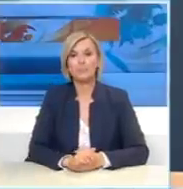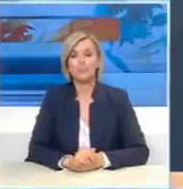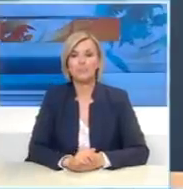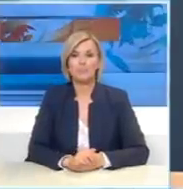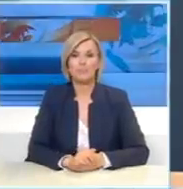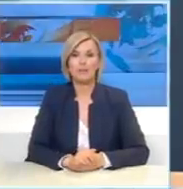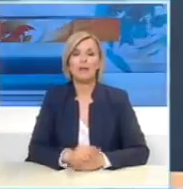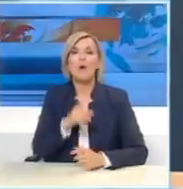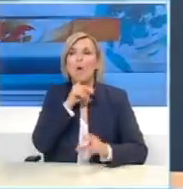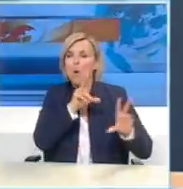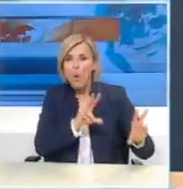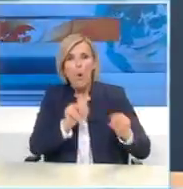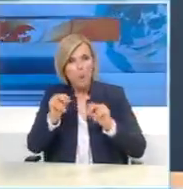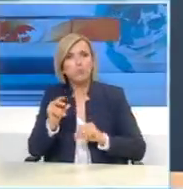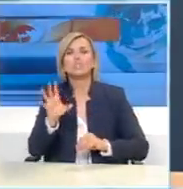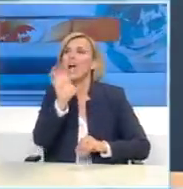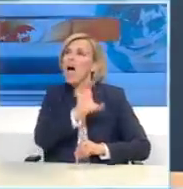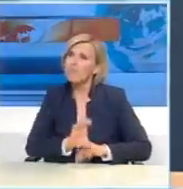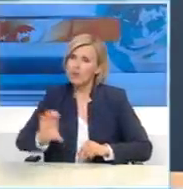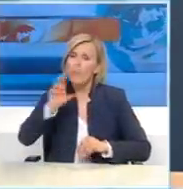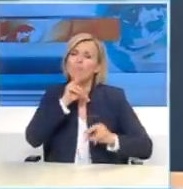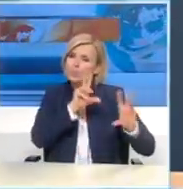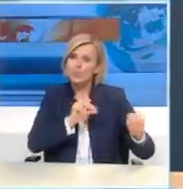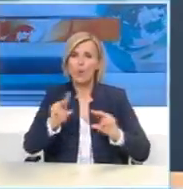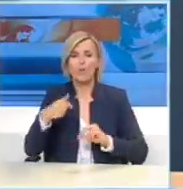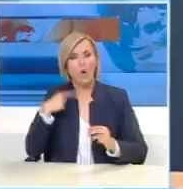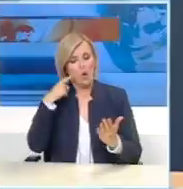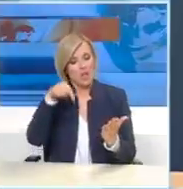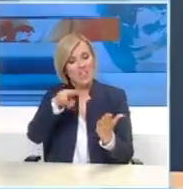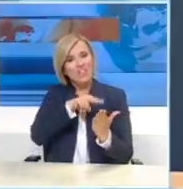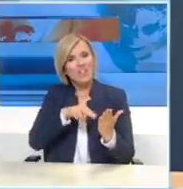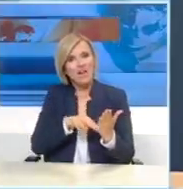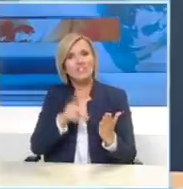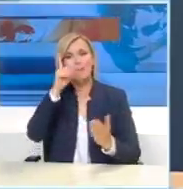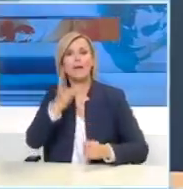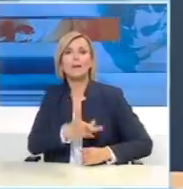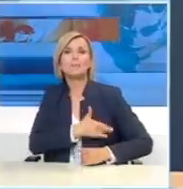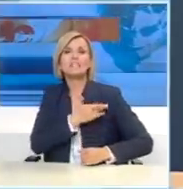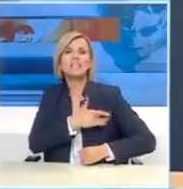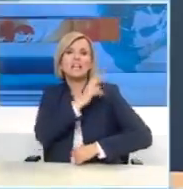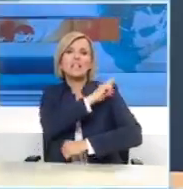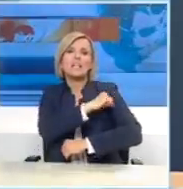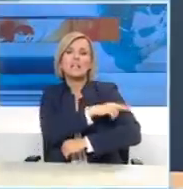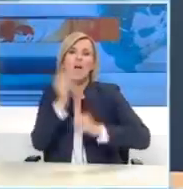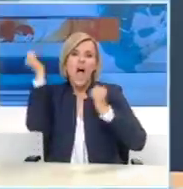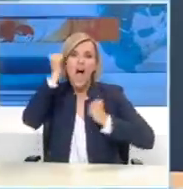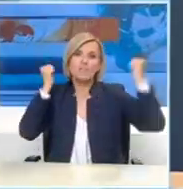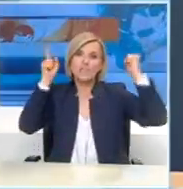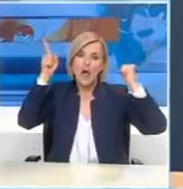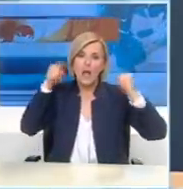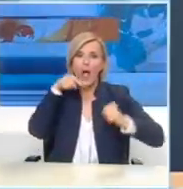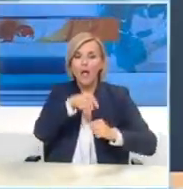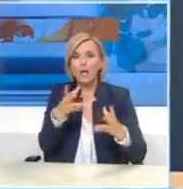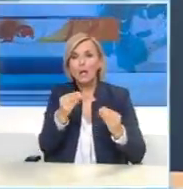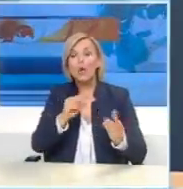ότι παρόμοιες καταστάσεις αντιμετωπίζουν και άλλες χώρες. Διάβαζα σήμερα για μια μεγάλη επιδημία σε μια ψυχιατρική κλινική στην Αυστραλία και λέω,